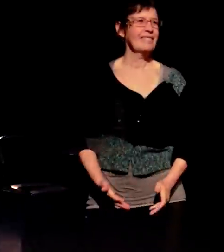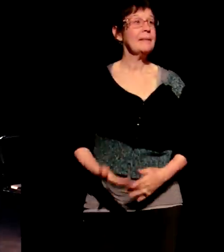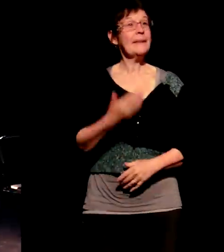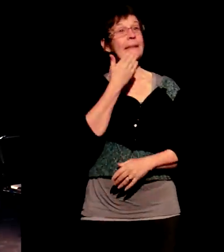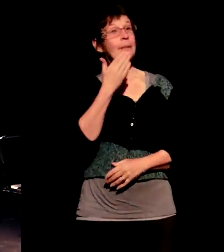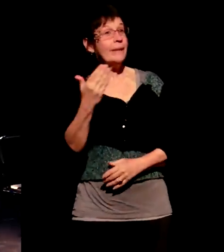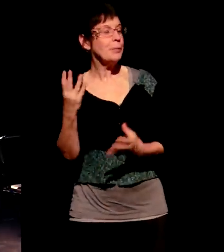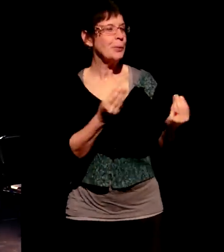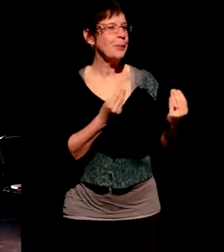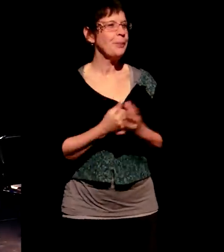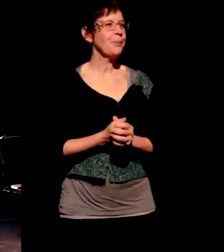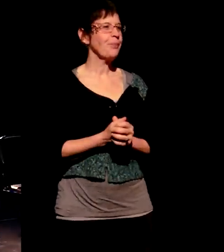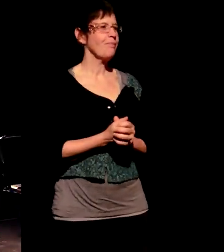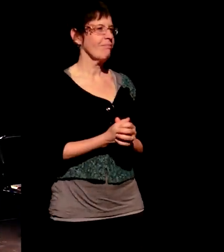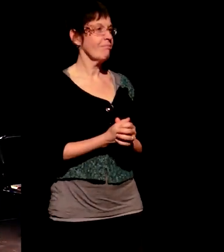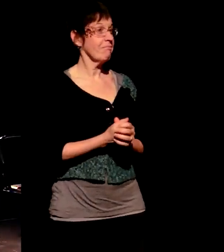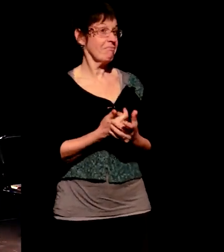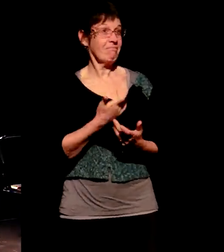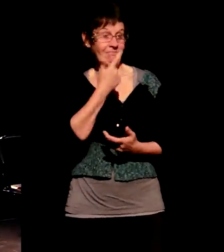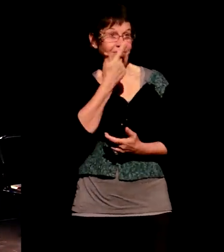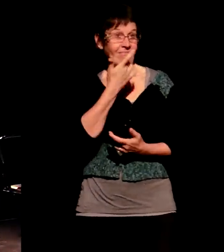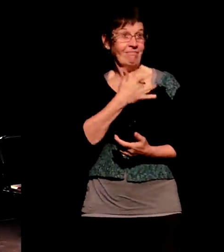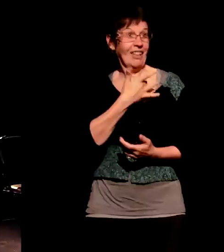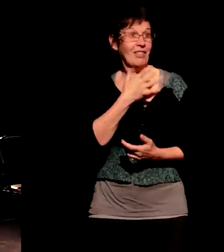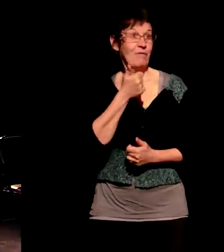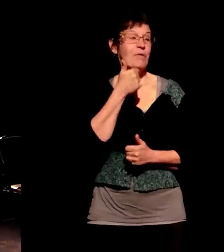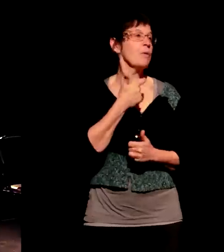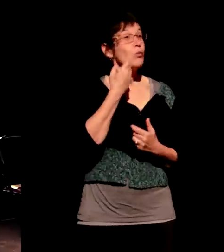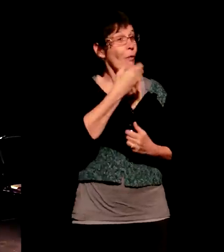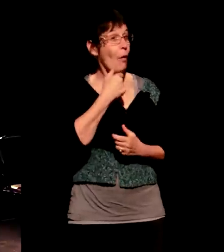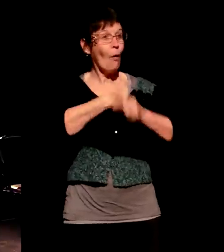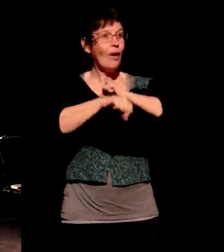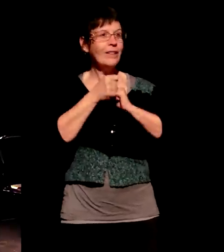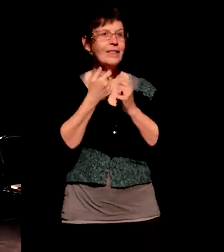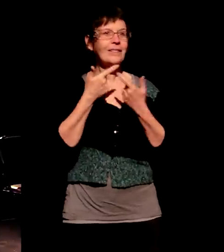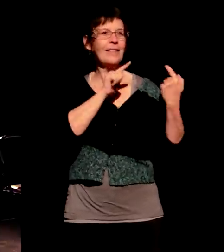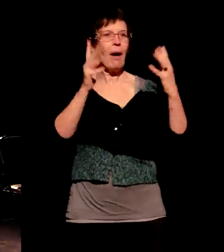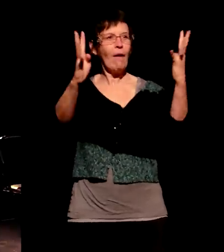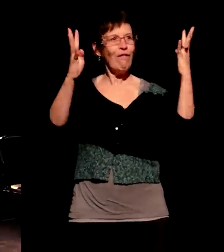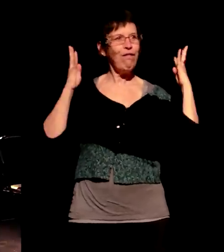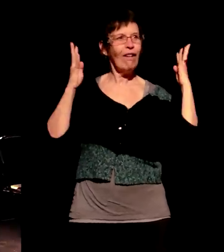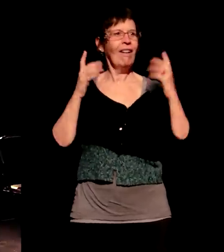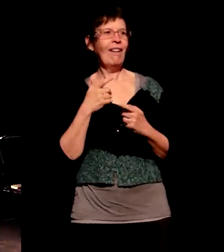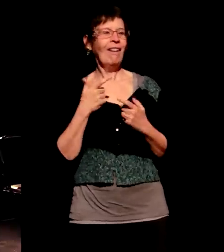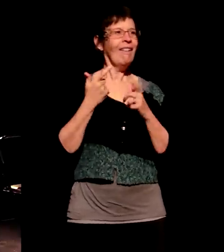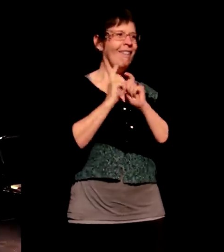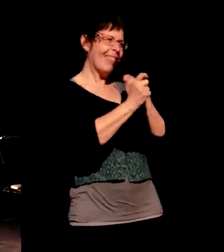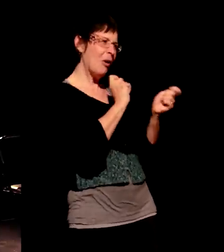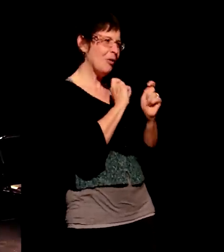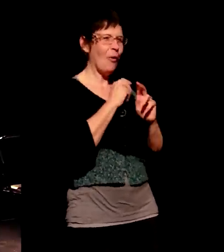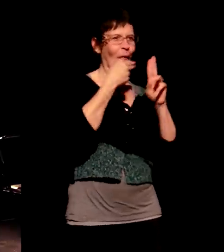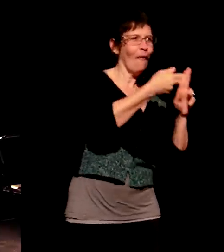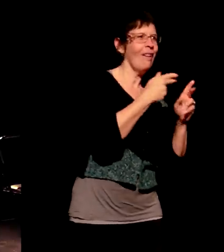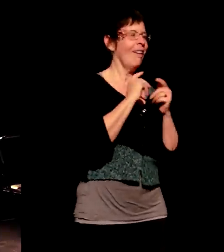Merci beaucoup, c'était vachement chouette. Je le fais vachement souvent ce débat, et il y a des niveaux inégaux en fonction des gens, puis l'énergie